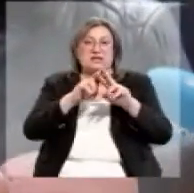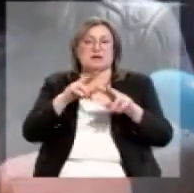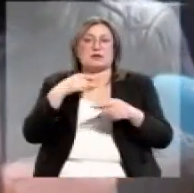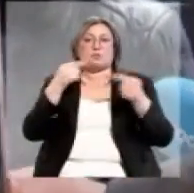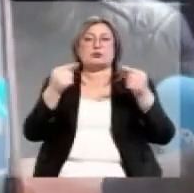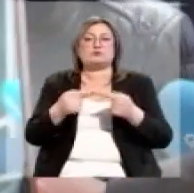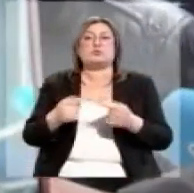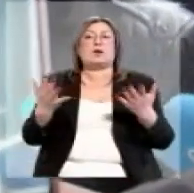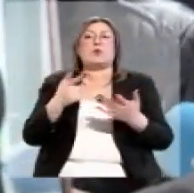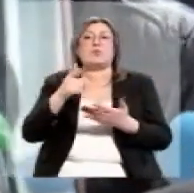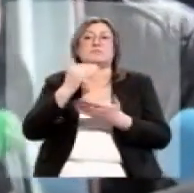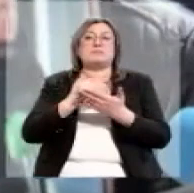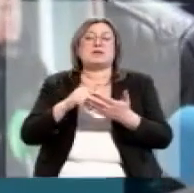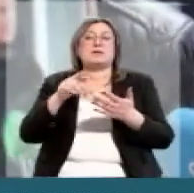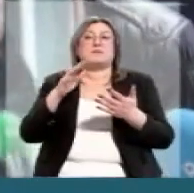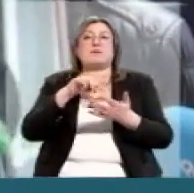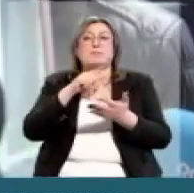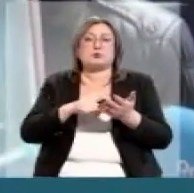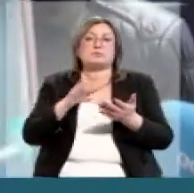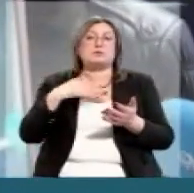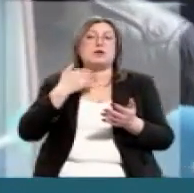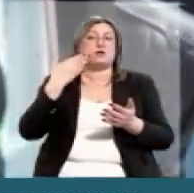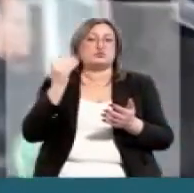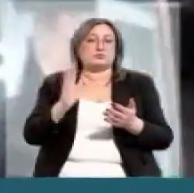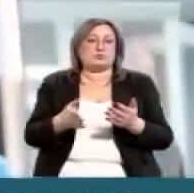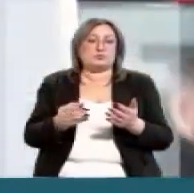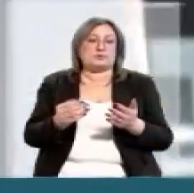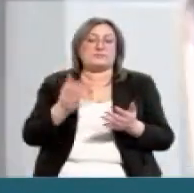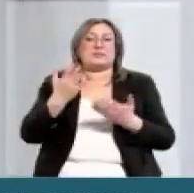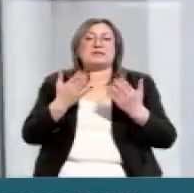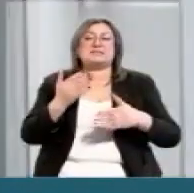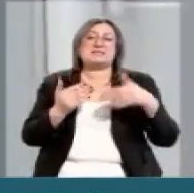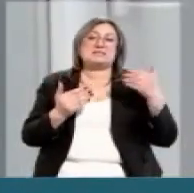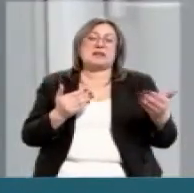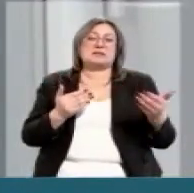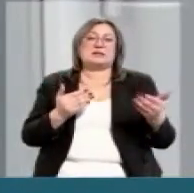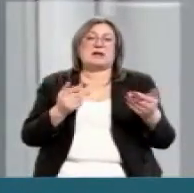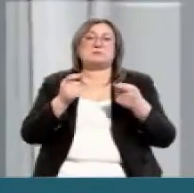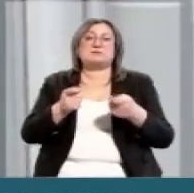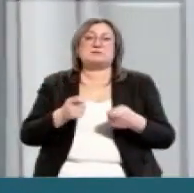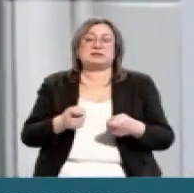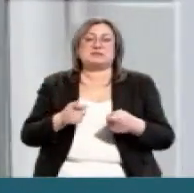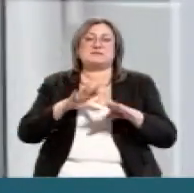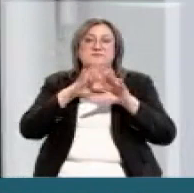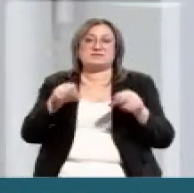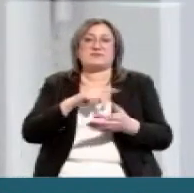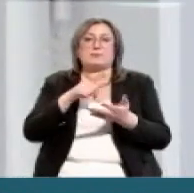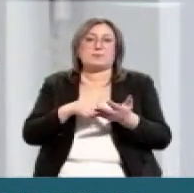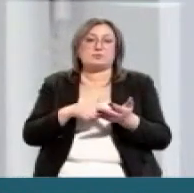уточню, на какой стадии этот вопрос. Мне будет проще это сделать. Если со стороны администратора все